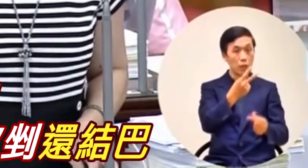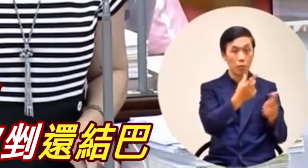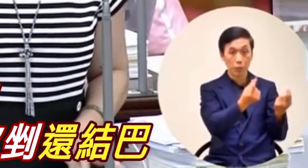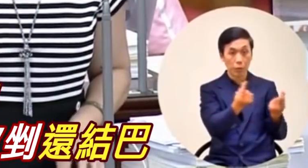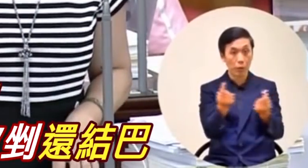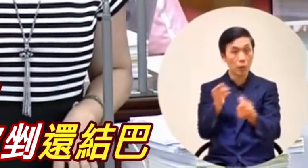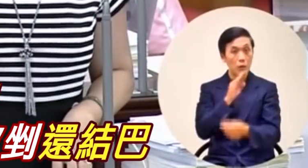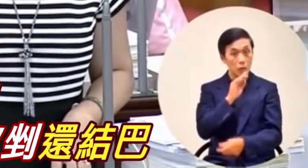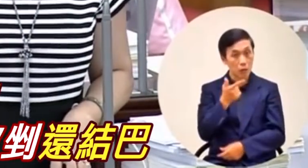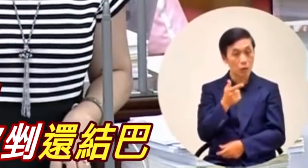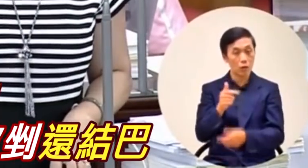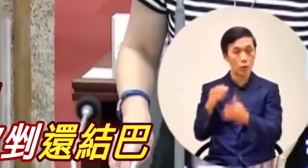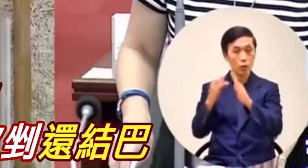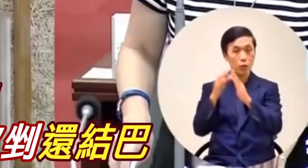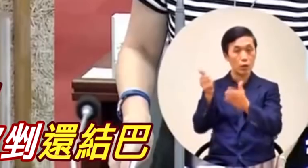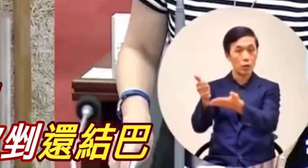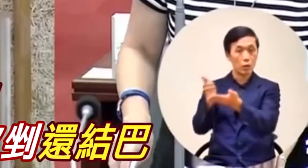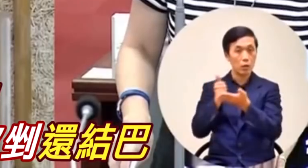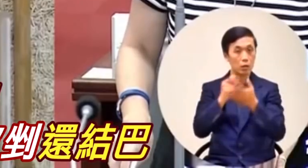答复。